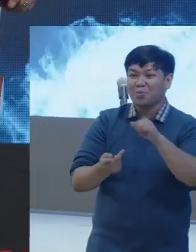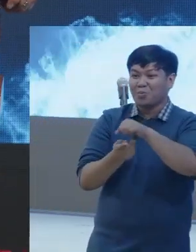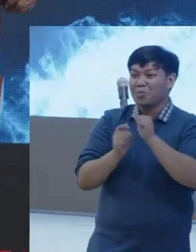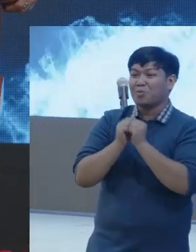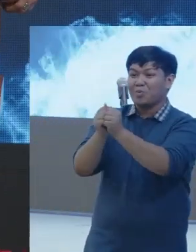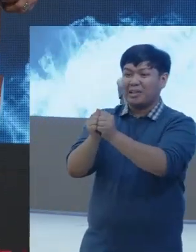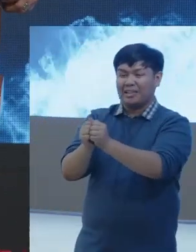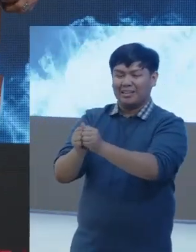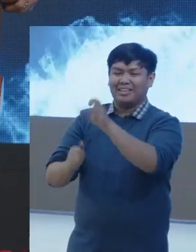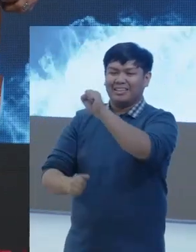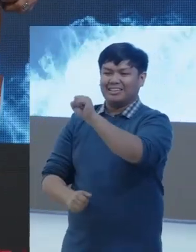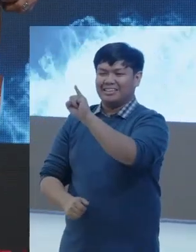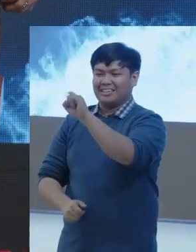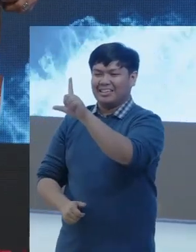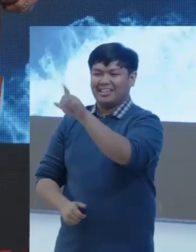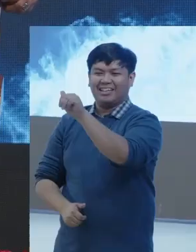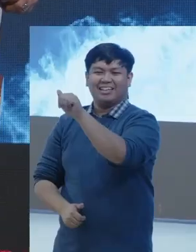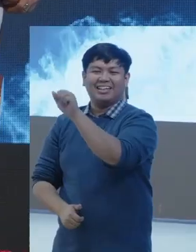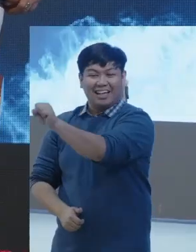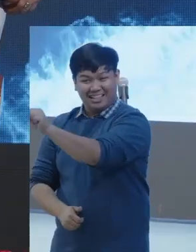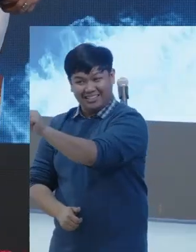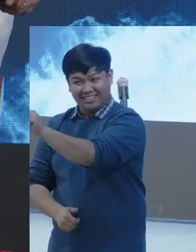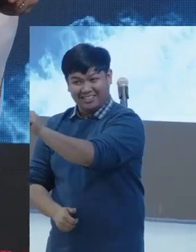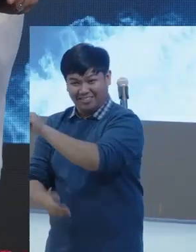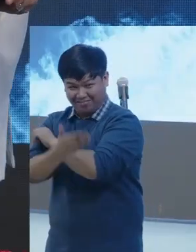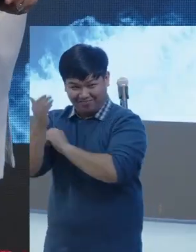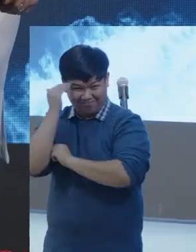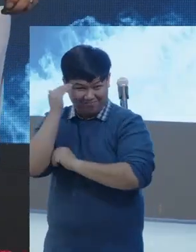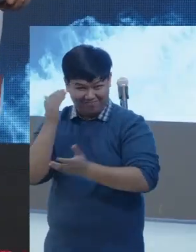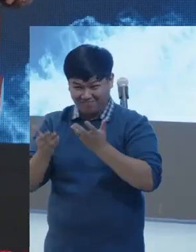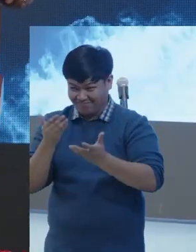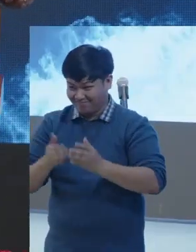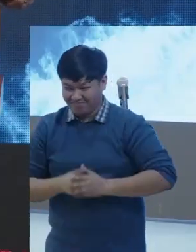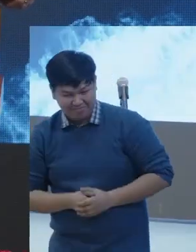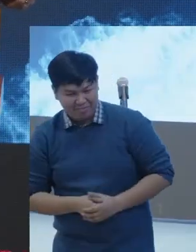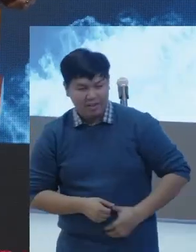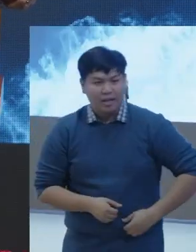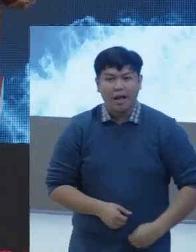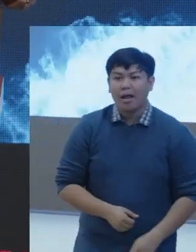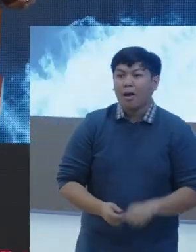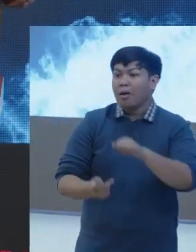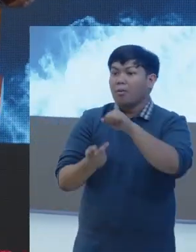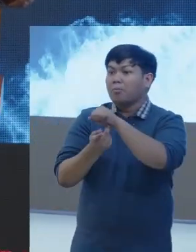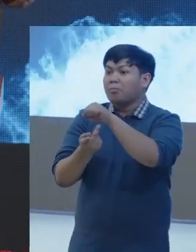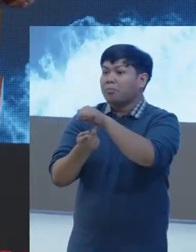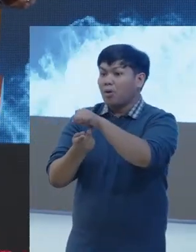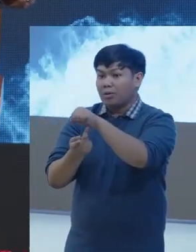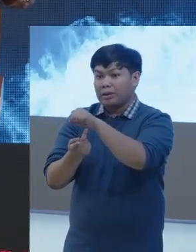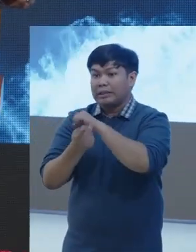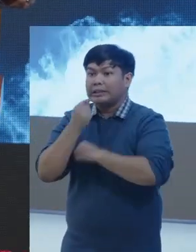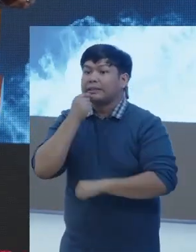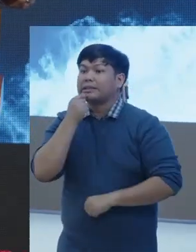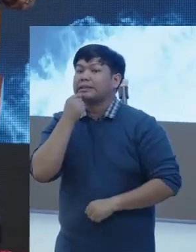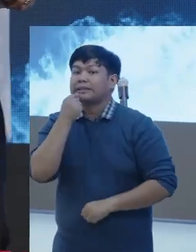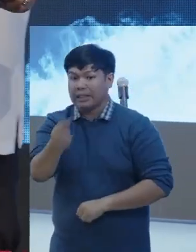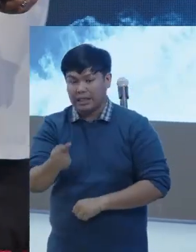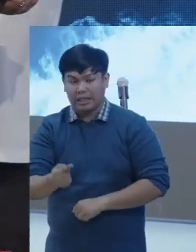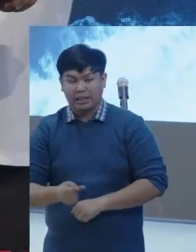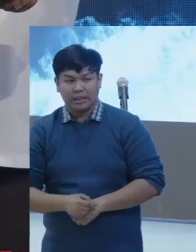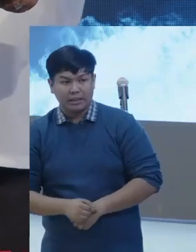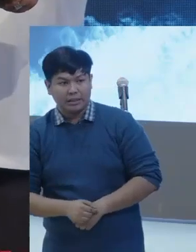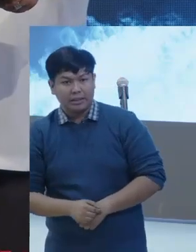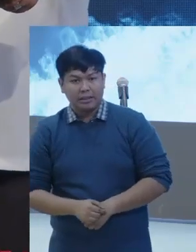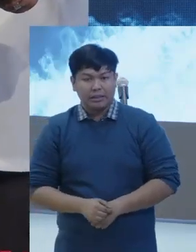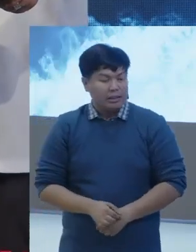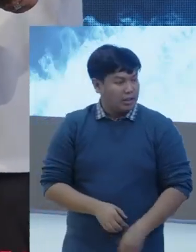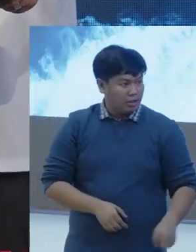Ano nangyari kay John Mark? 2 Timothy 4:11. Sabi ni Paul, si Paul to, yung ayaw pasamahin